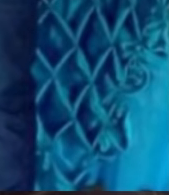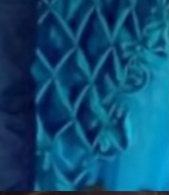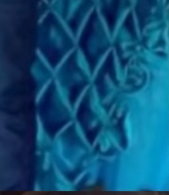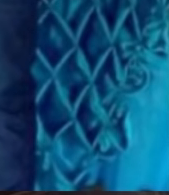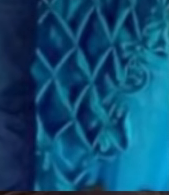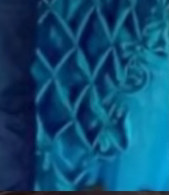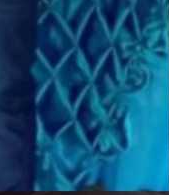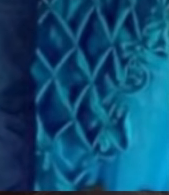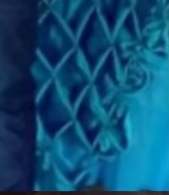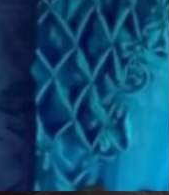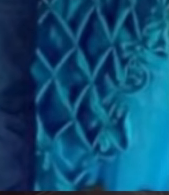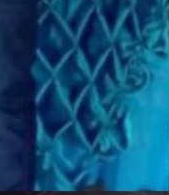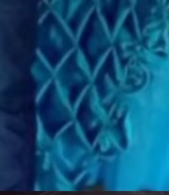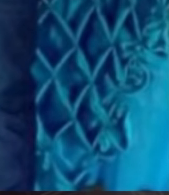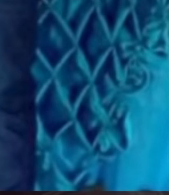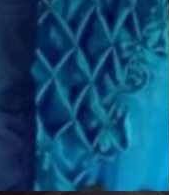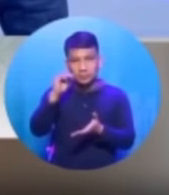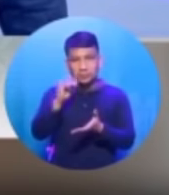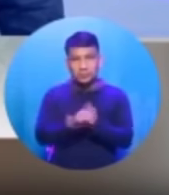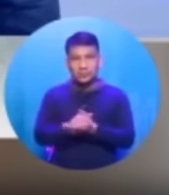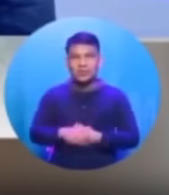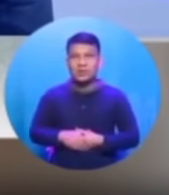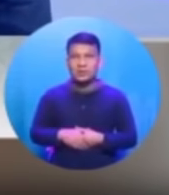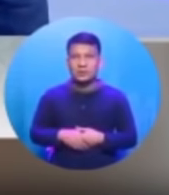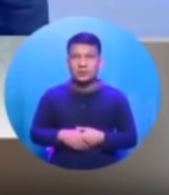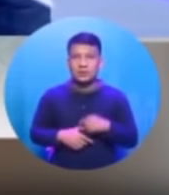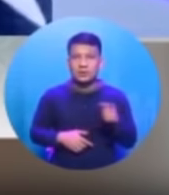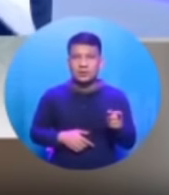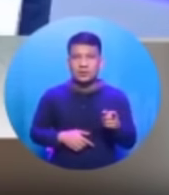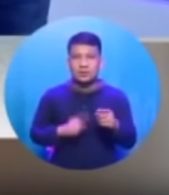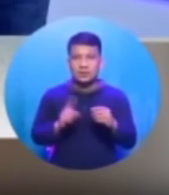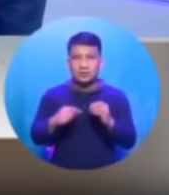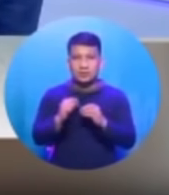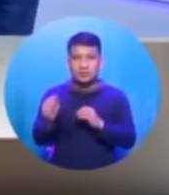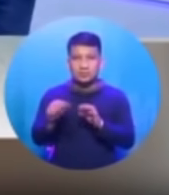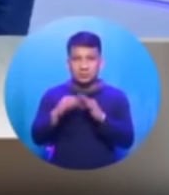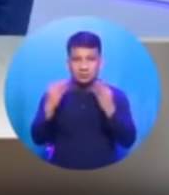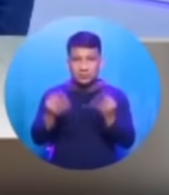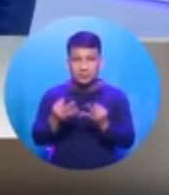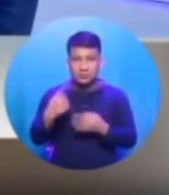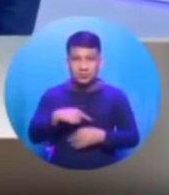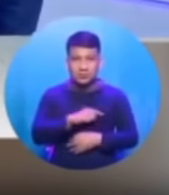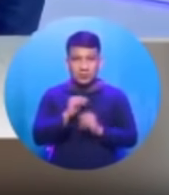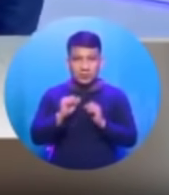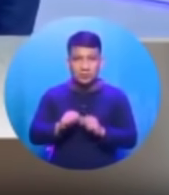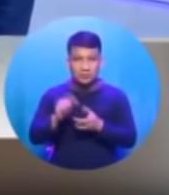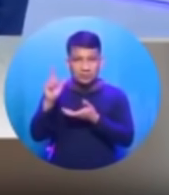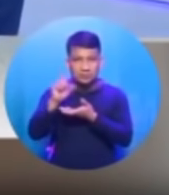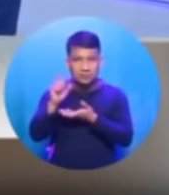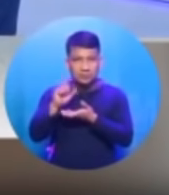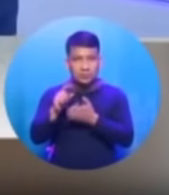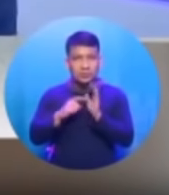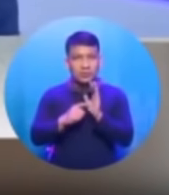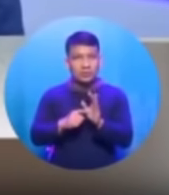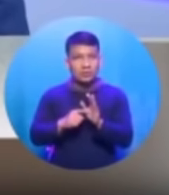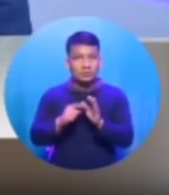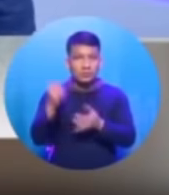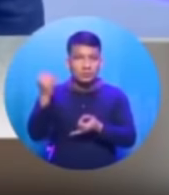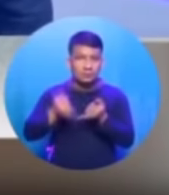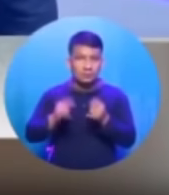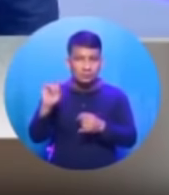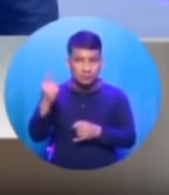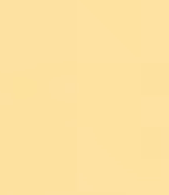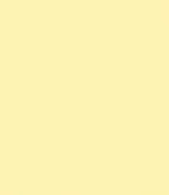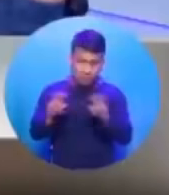ko, hindi mahiling magpapicture yung asawa ko. Tapos yung family picture ko lang na yun, yun yung first at last family